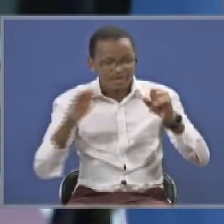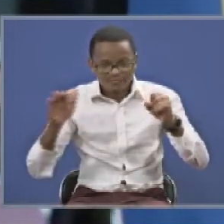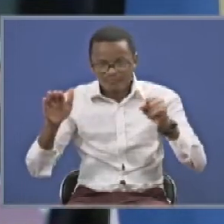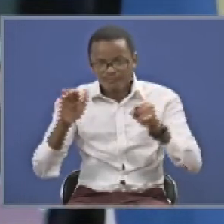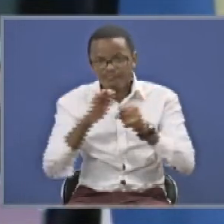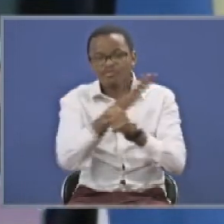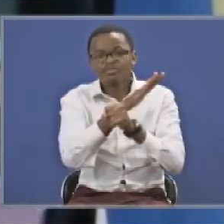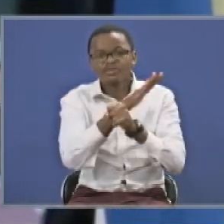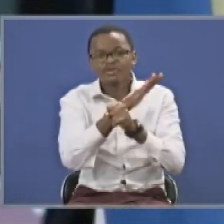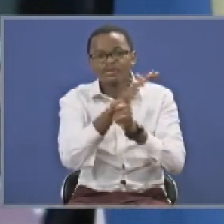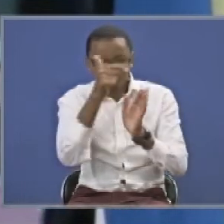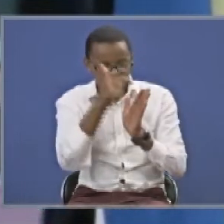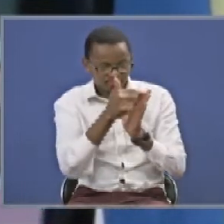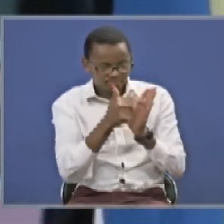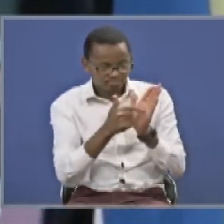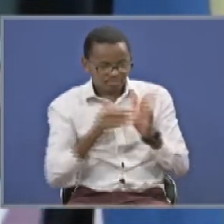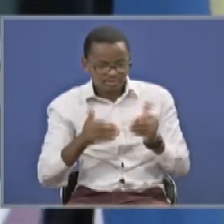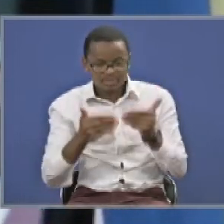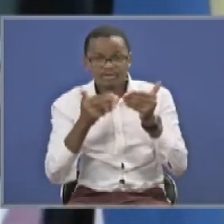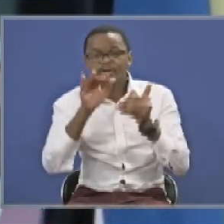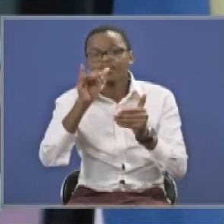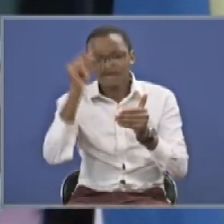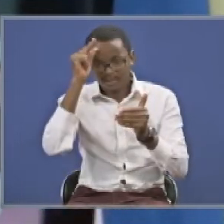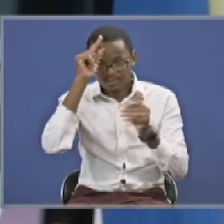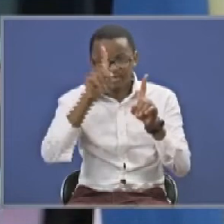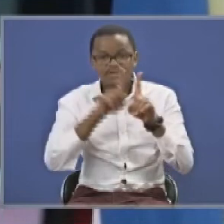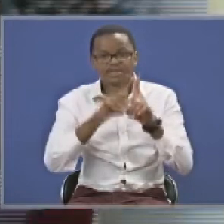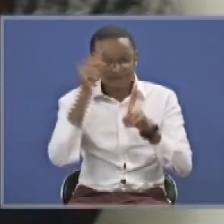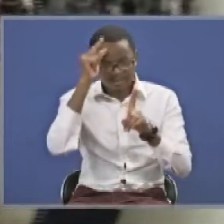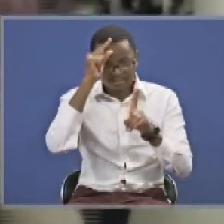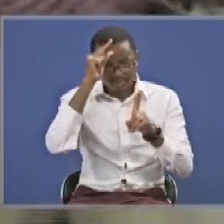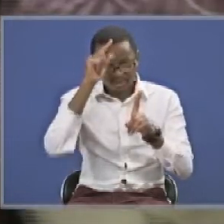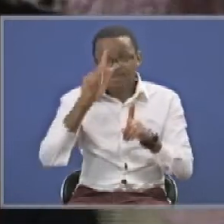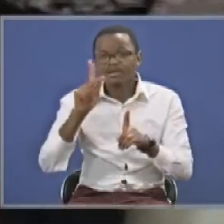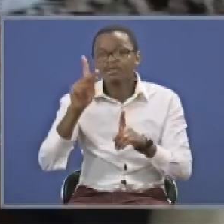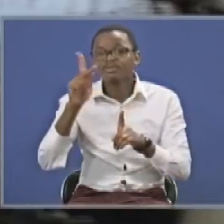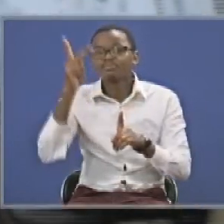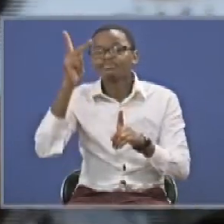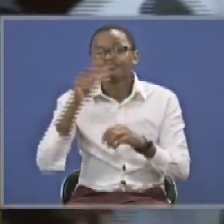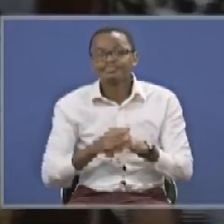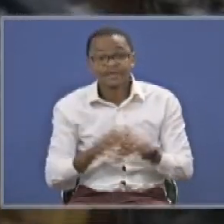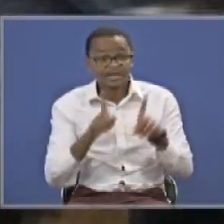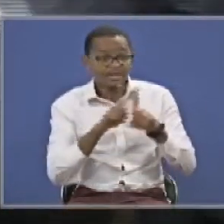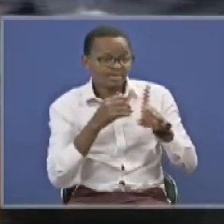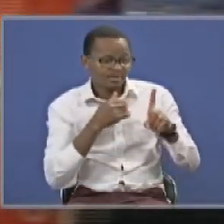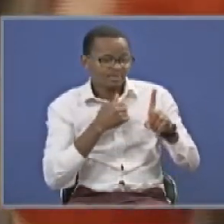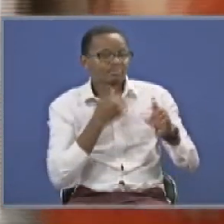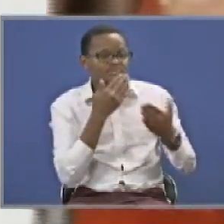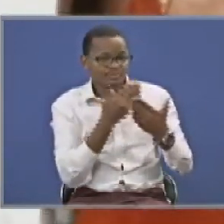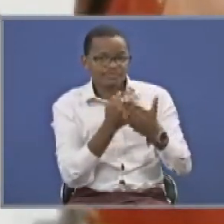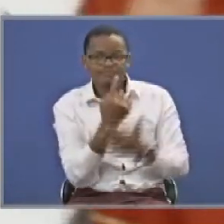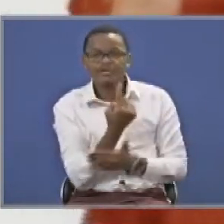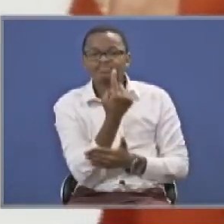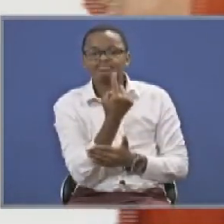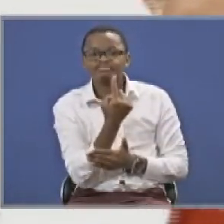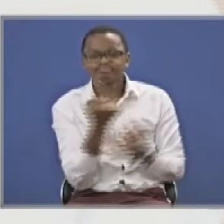kikamilifu masharti tuliopatiwa na serikali yetu na serikali ya kitaifa. Gavana huyo amewapongeza wahudumu wa afya kwa kuwa mstari